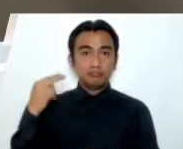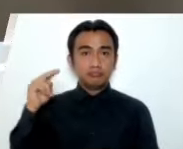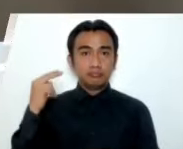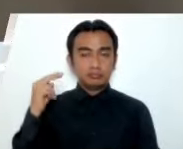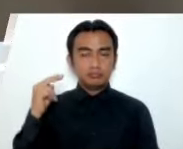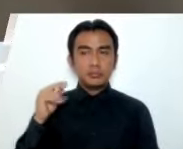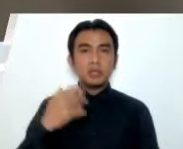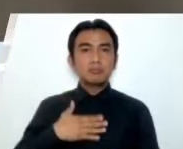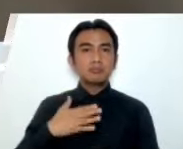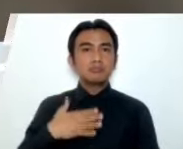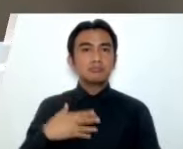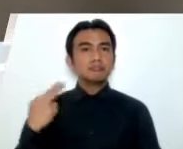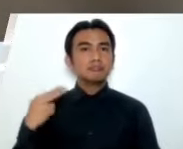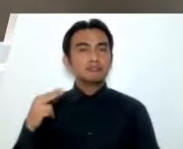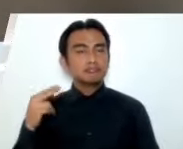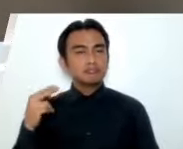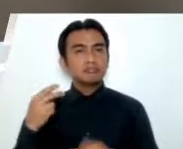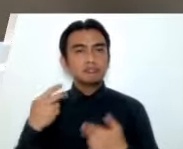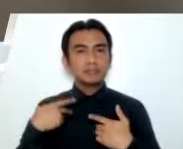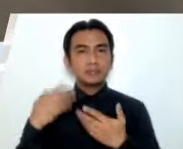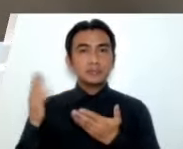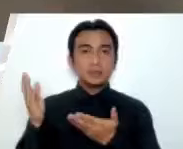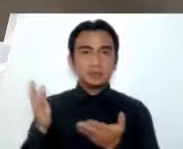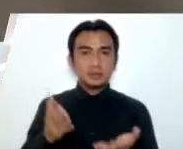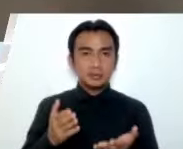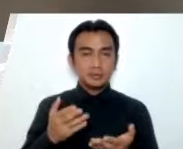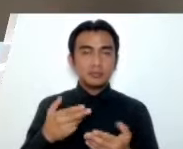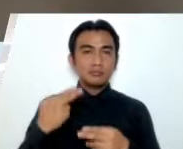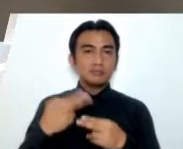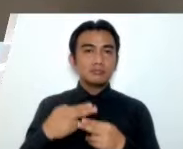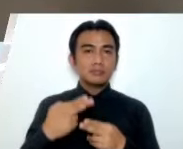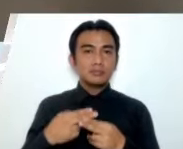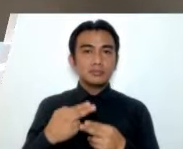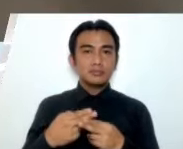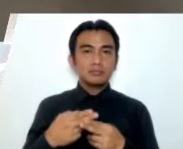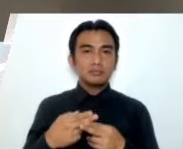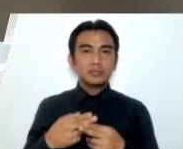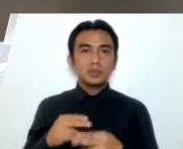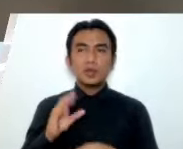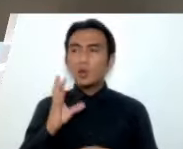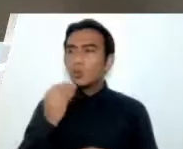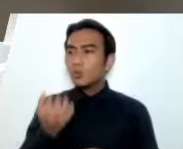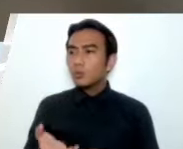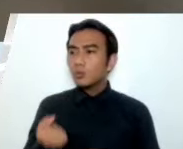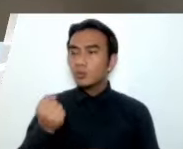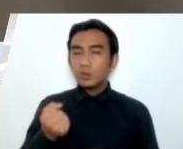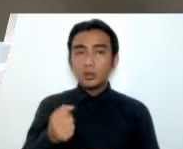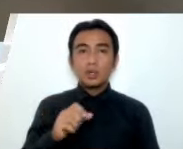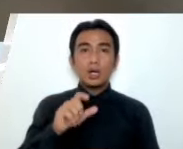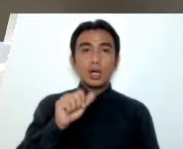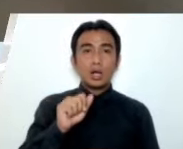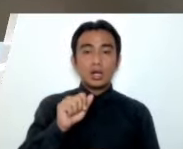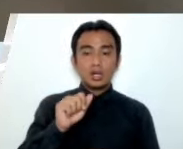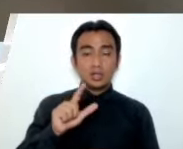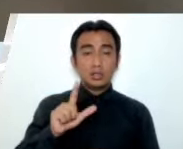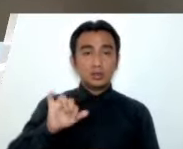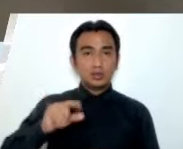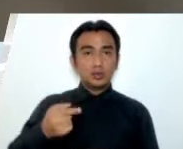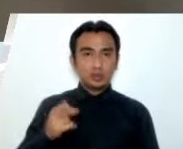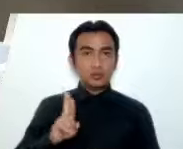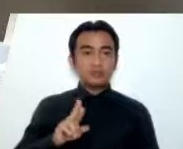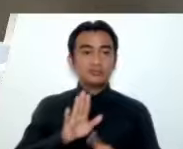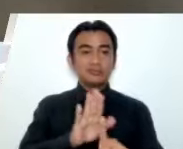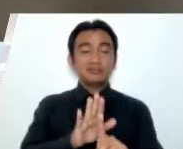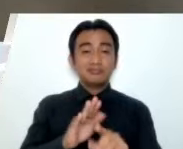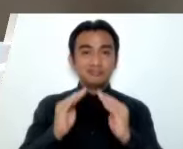ko, nakapag-drop ng name na ang tanong, kanino po ba yan kay Kuya Aljun? Ganun po. So,